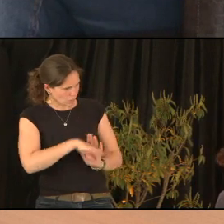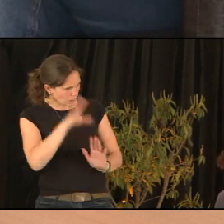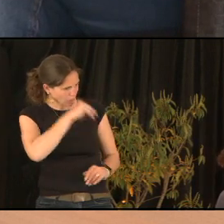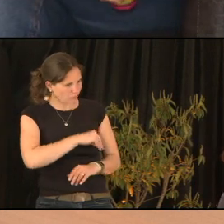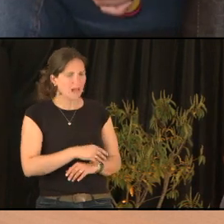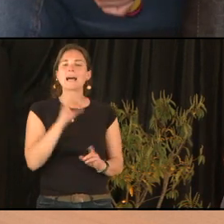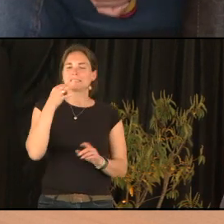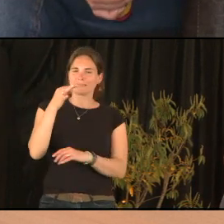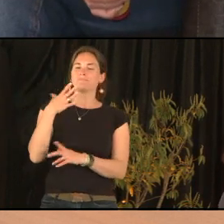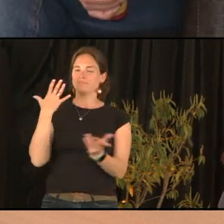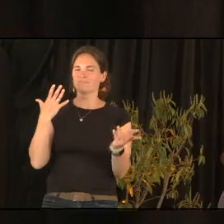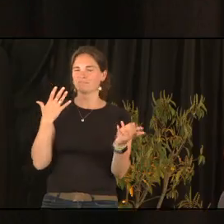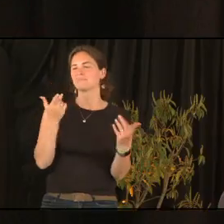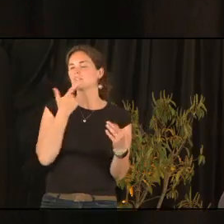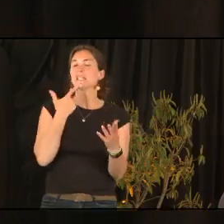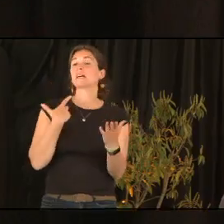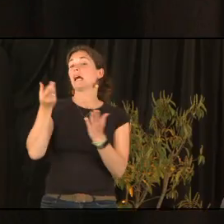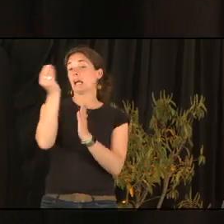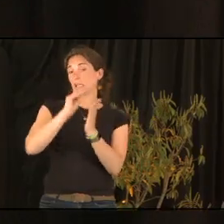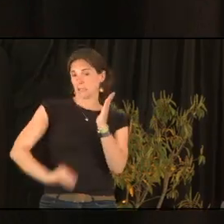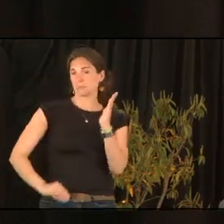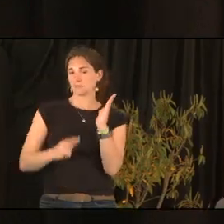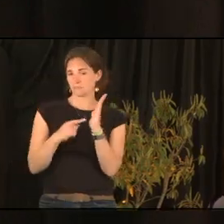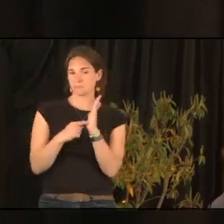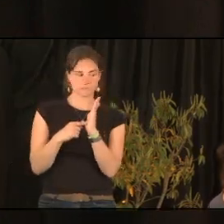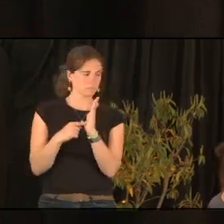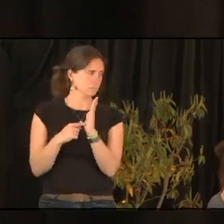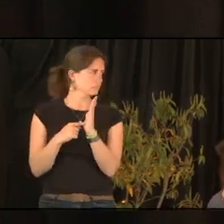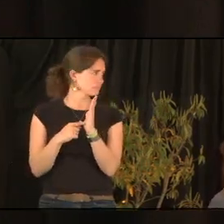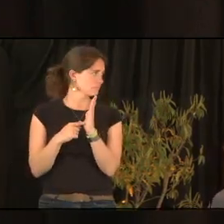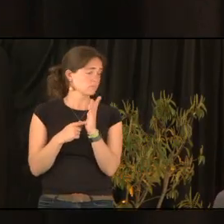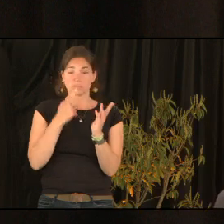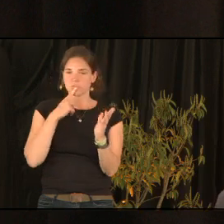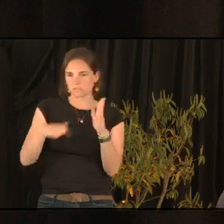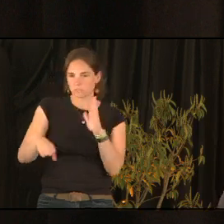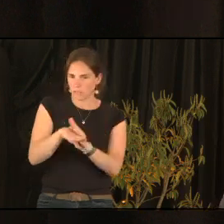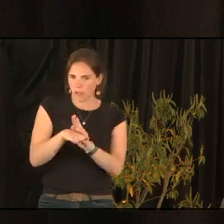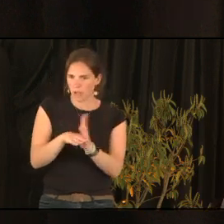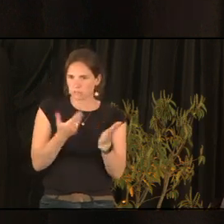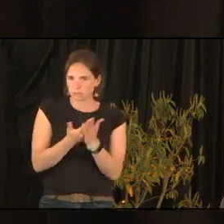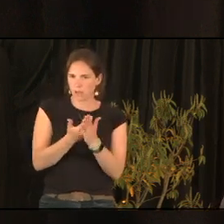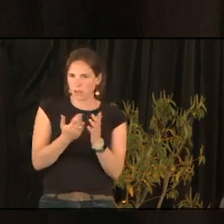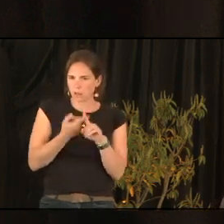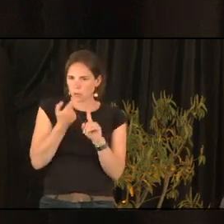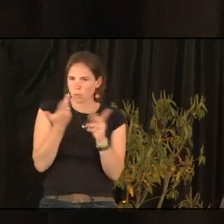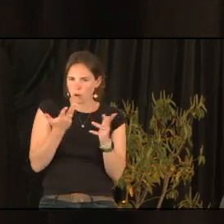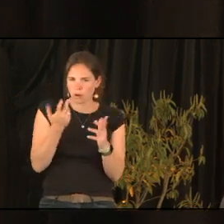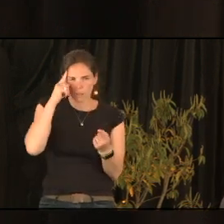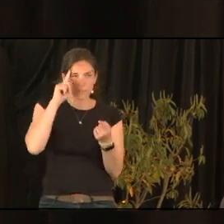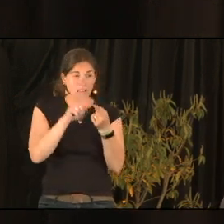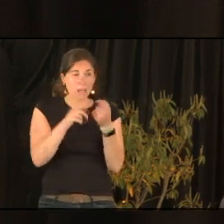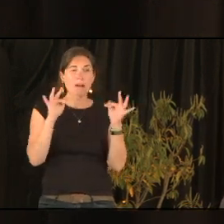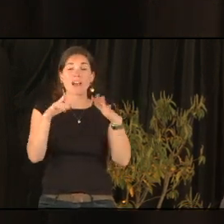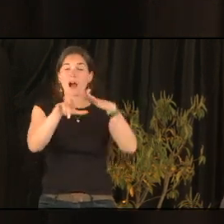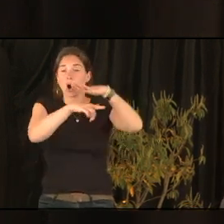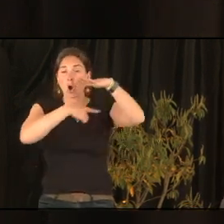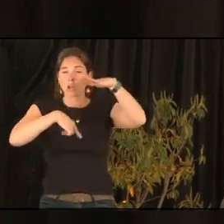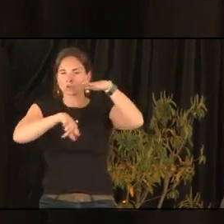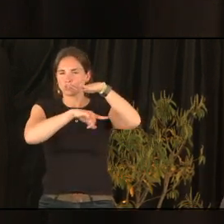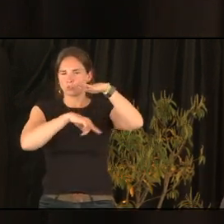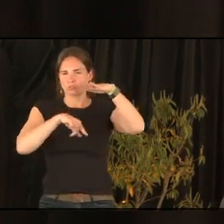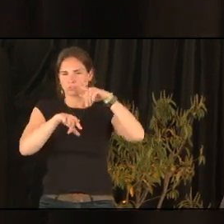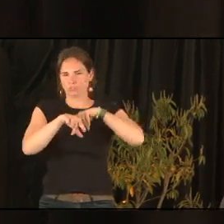Si, bien sûr, de l'écriture. D'abord, il y a évidemment... Enfin, d'ailleurs, c'est même la question centrale, en fait. Moi, ce qui m'intéresse avant tout, c'est la question du langage. Donc,